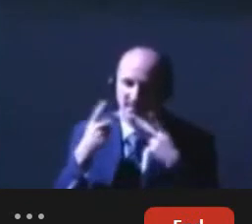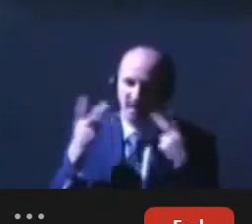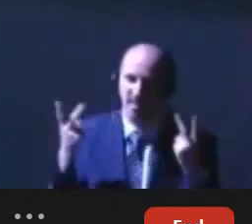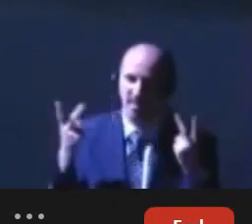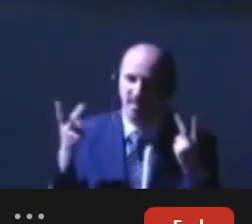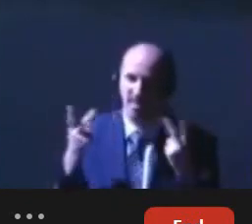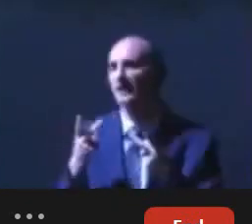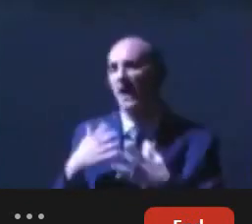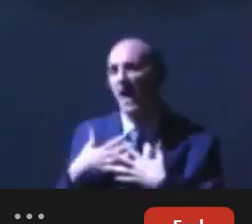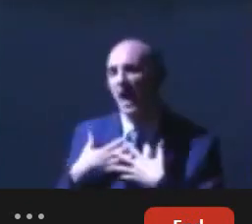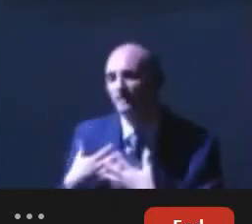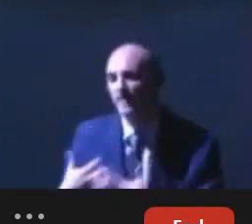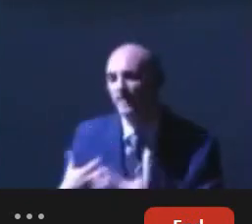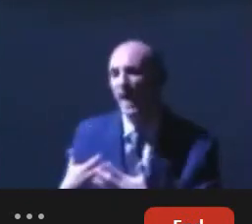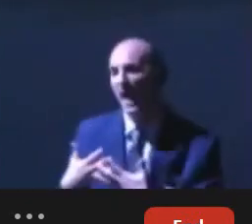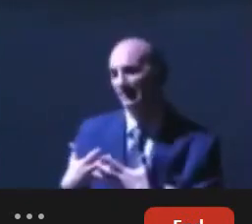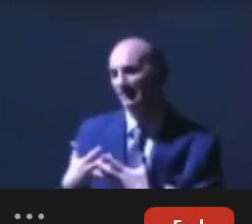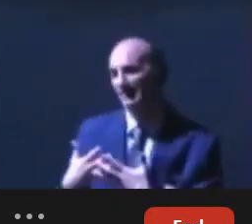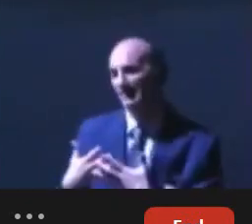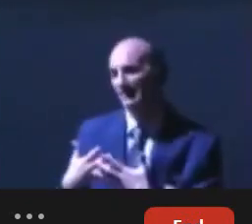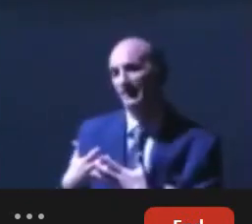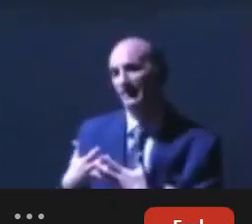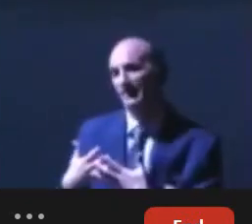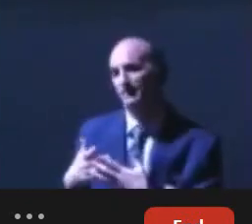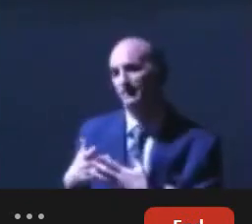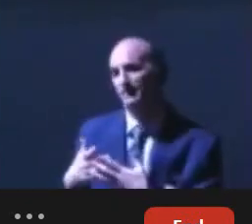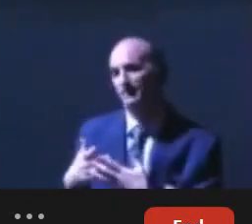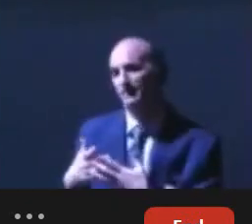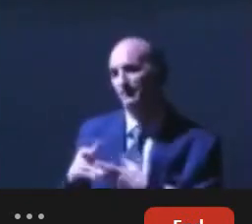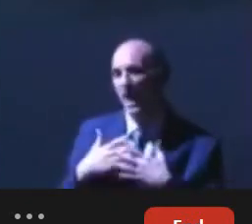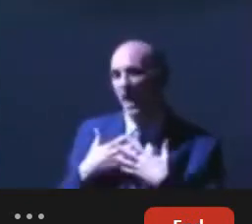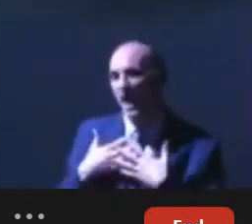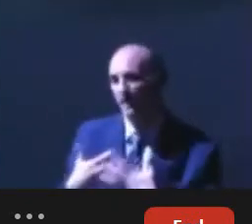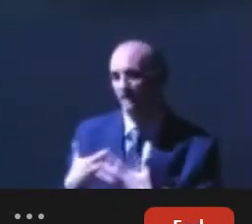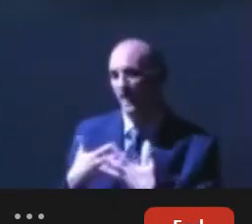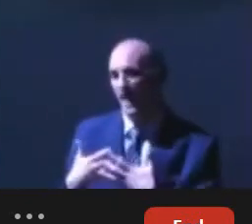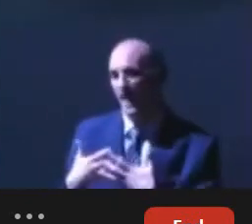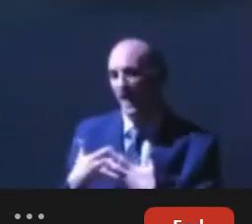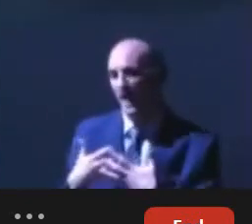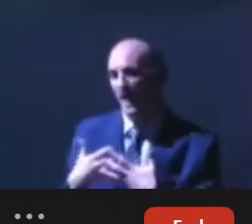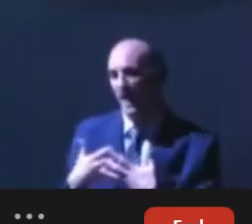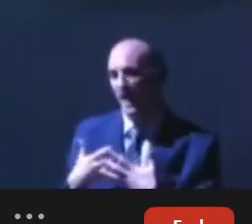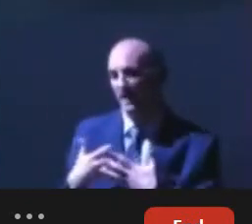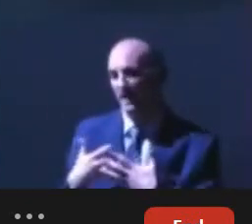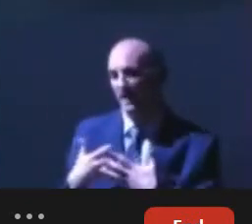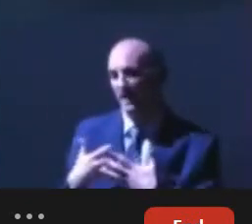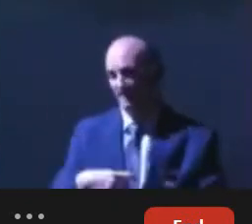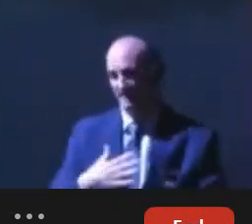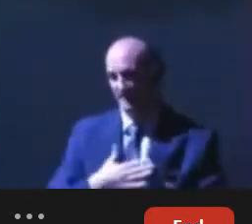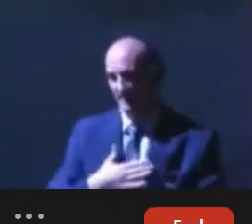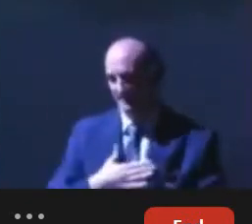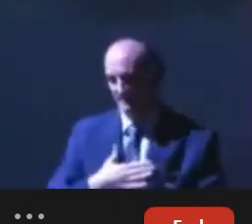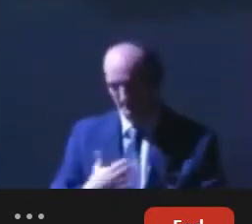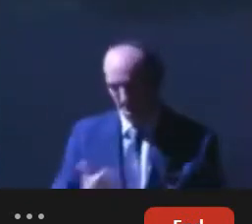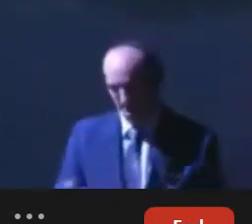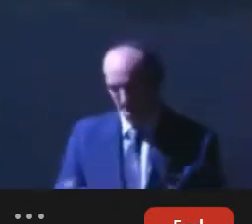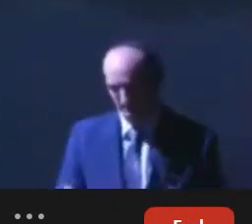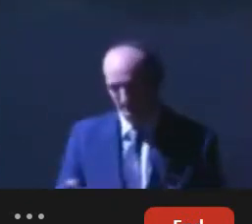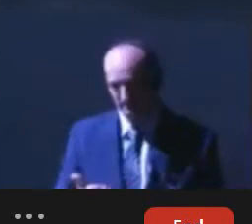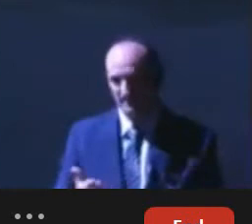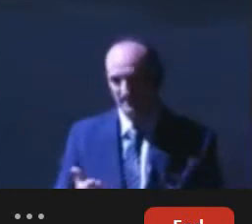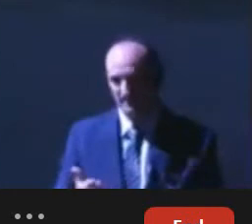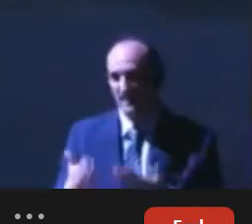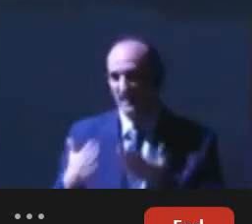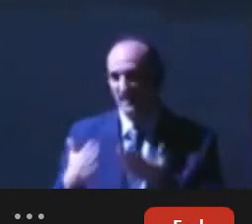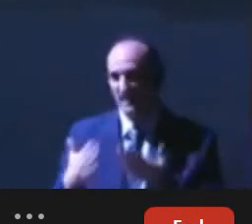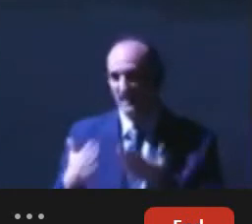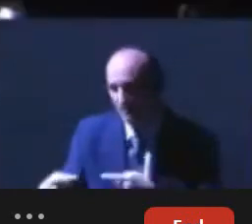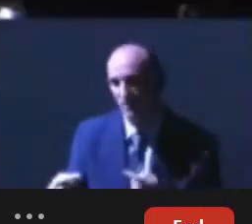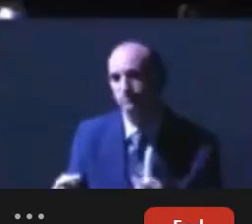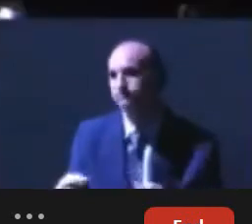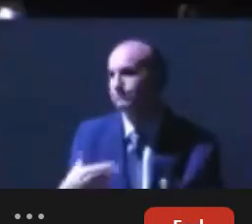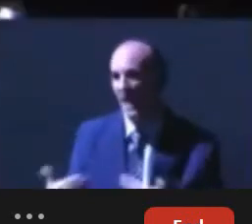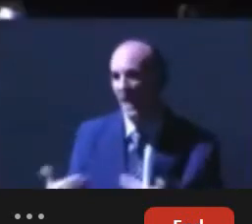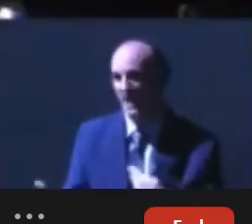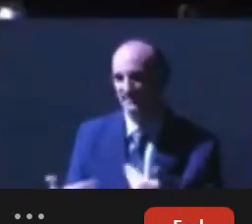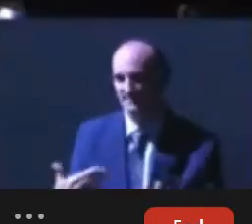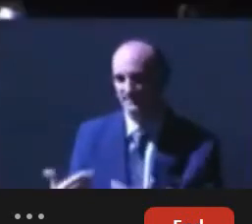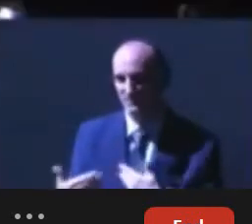yêu người, yêu chính mình, yêu những người xung quanh, hãy nói những cái thường xuyên cảm ơn mọi người rất là nhiều, và hẹn gặp lại mọi người